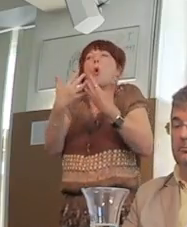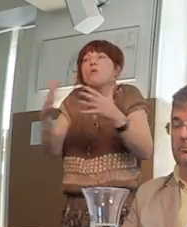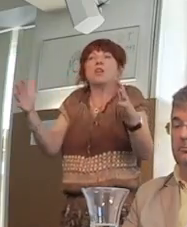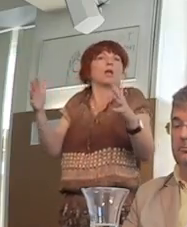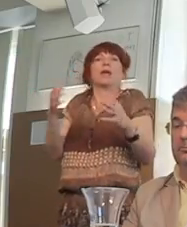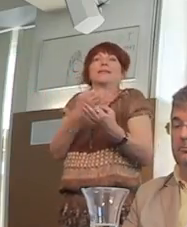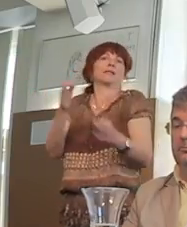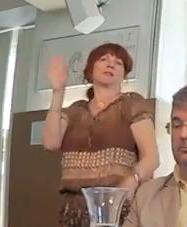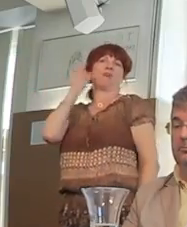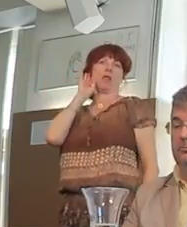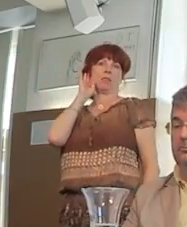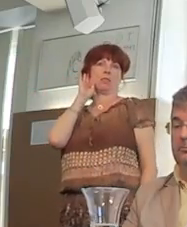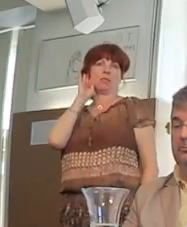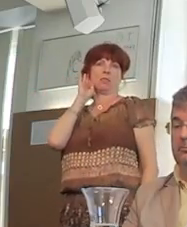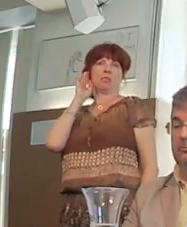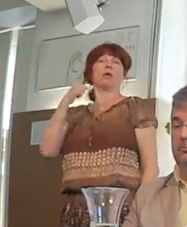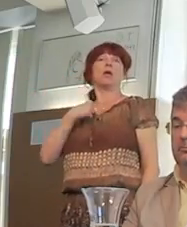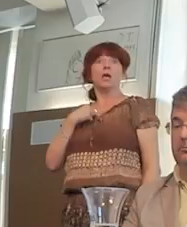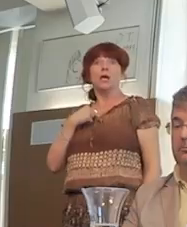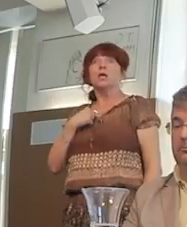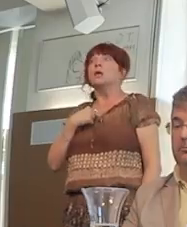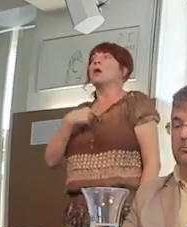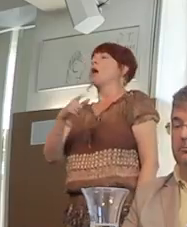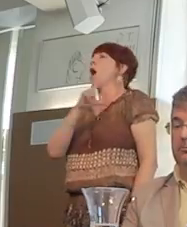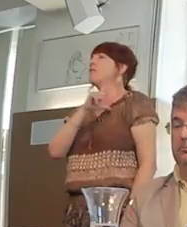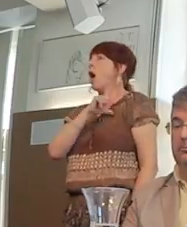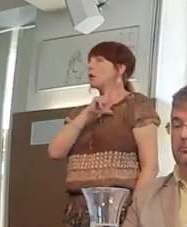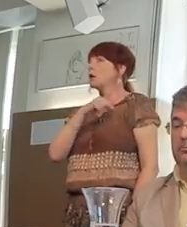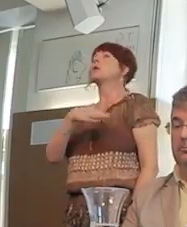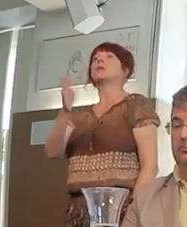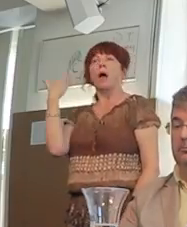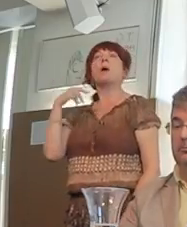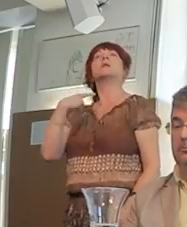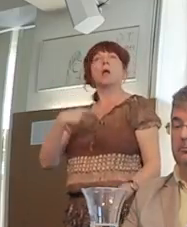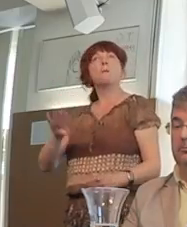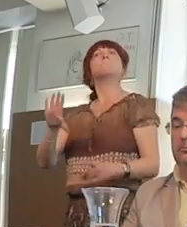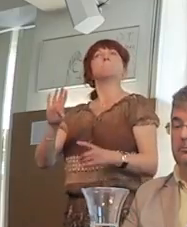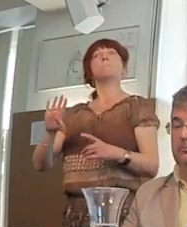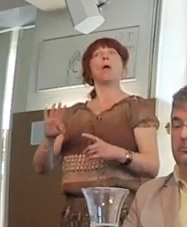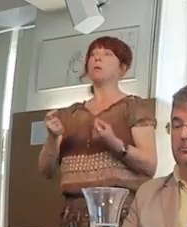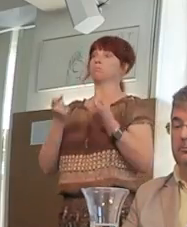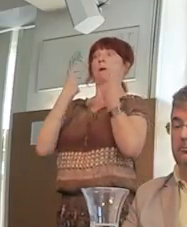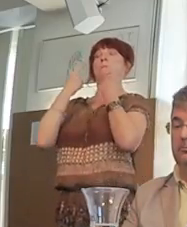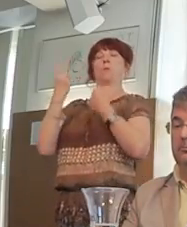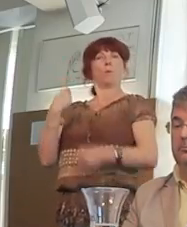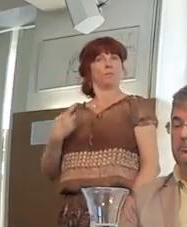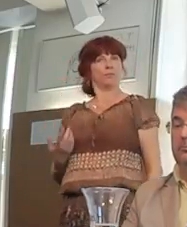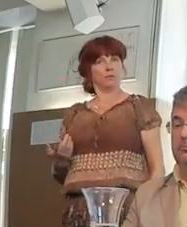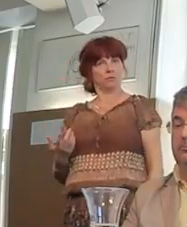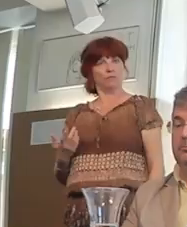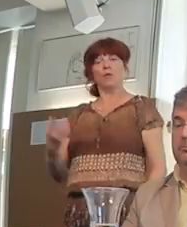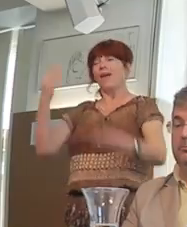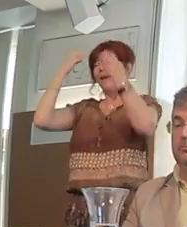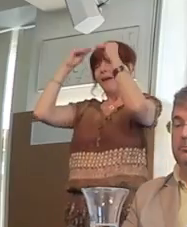viel, viel mehr, viel eins erwartet, erhofft, gewünscht. natürlich kann man sagen, okay, das ist eine